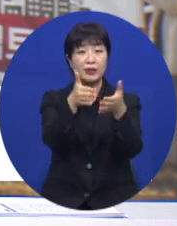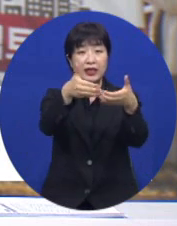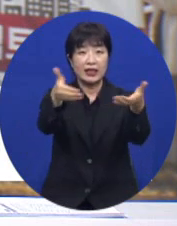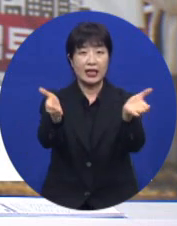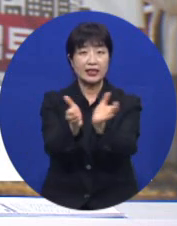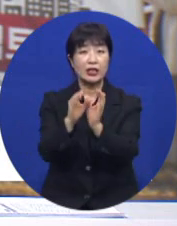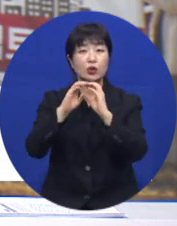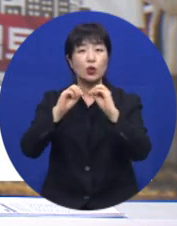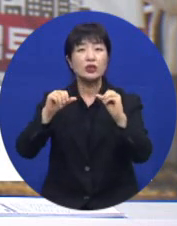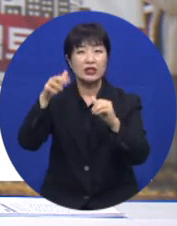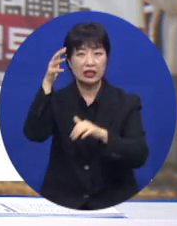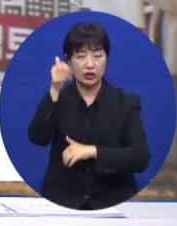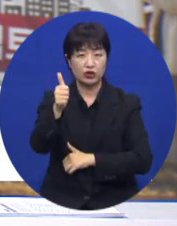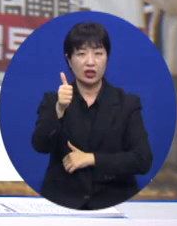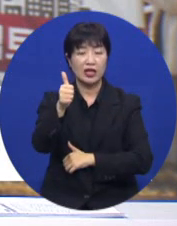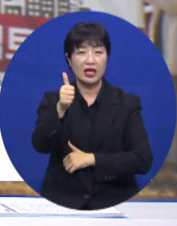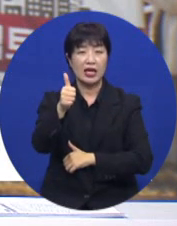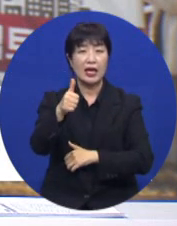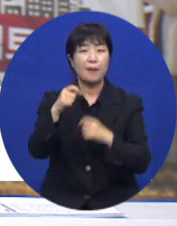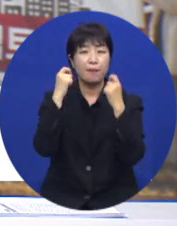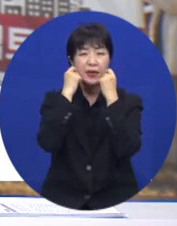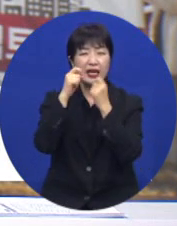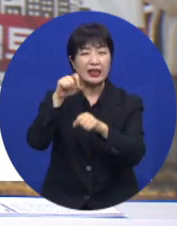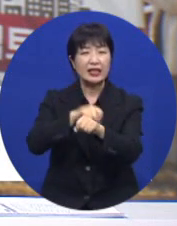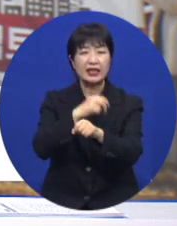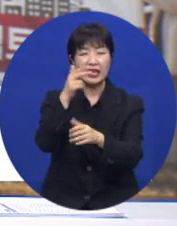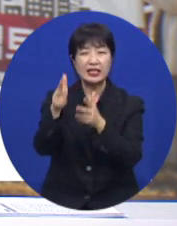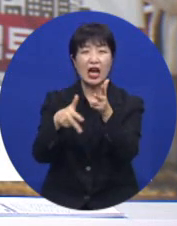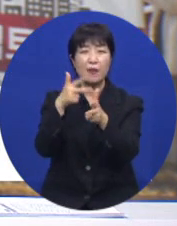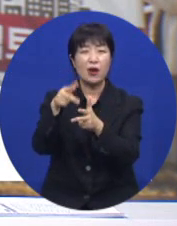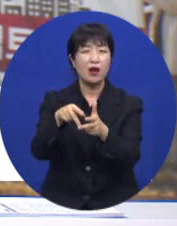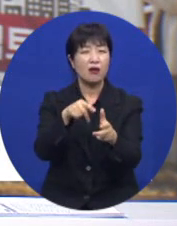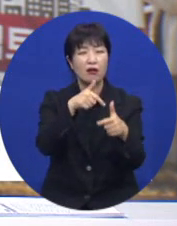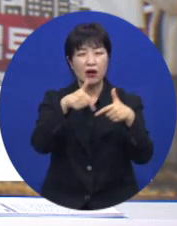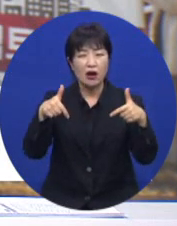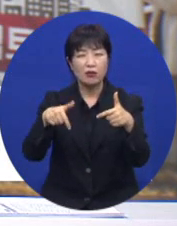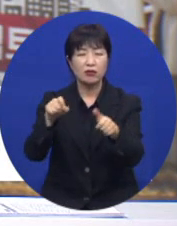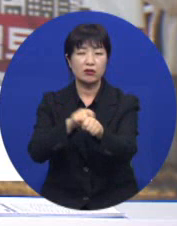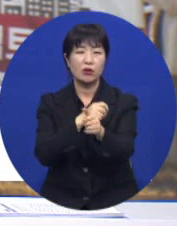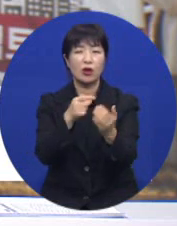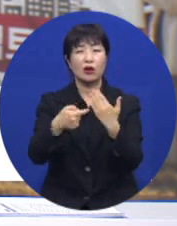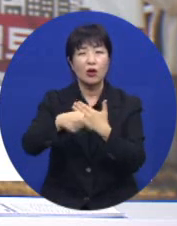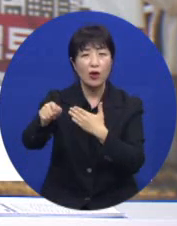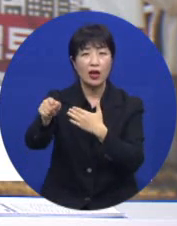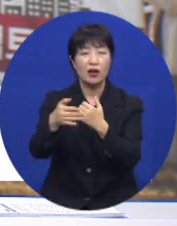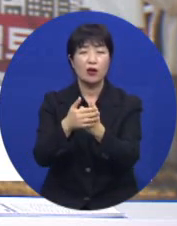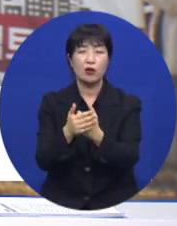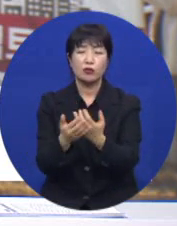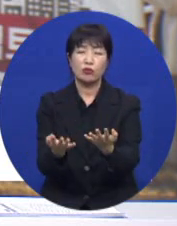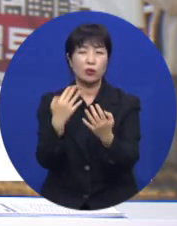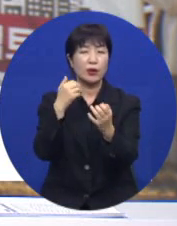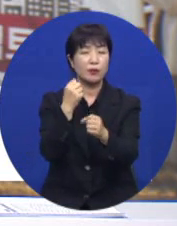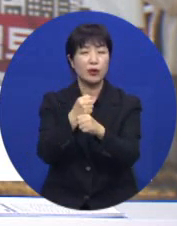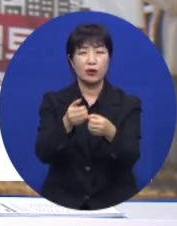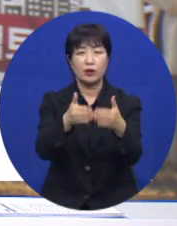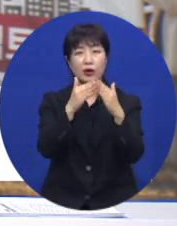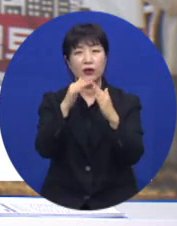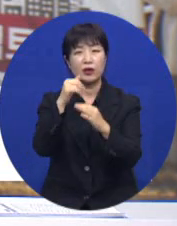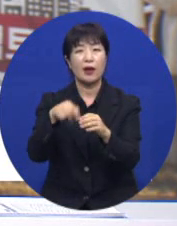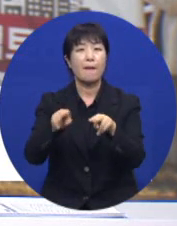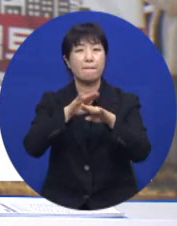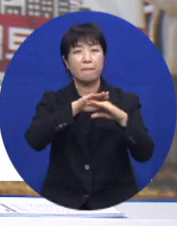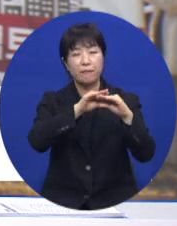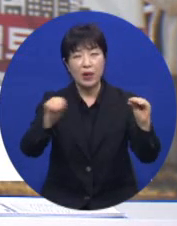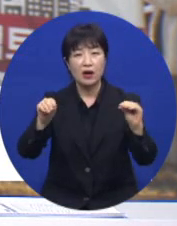시민단체와 토지주들이 민간특례 사업이라는 이유로 각종 규제에서 예외 조치돼 난개발로 추진되고 있다며